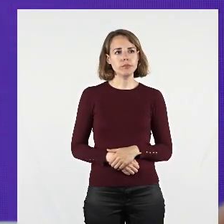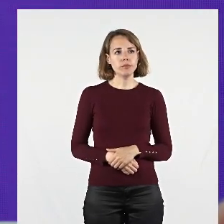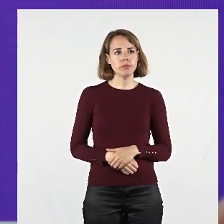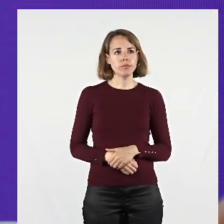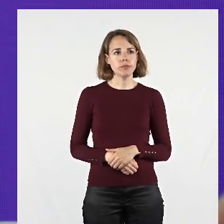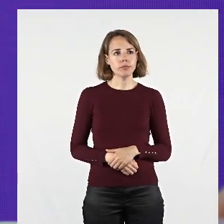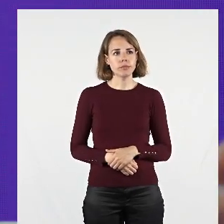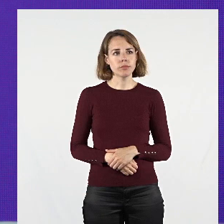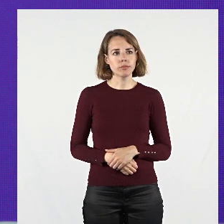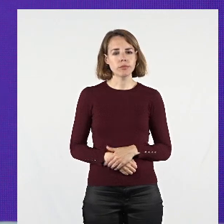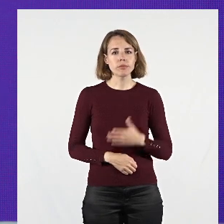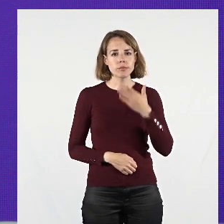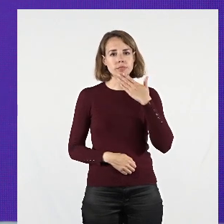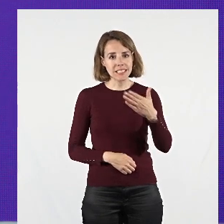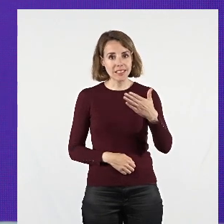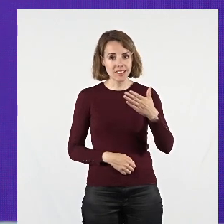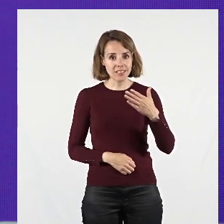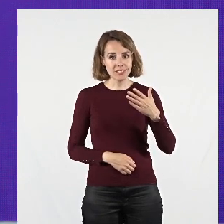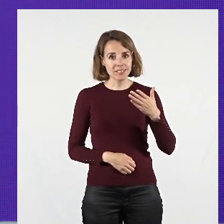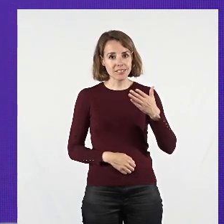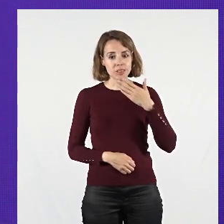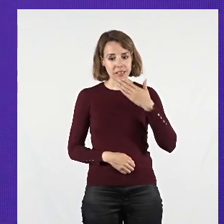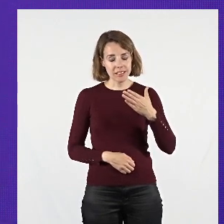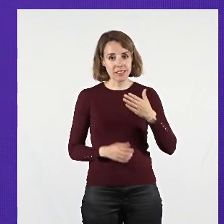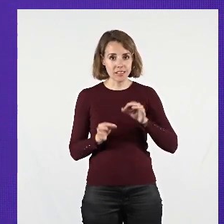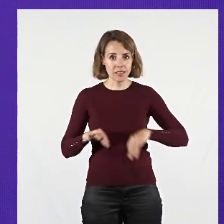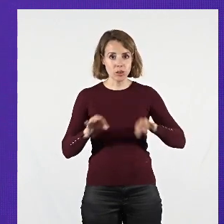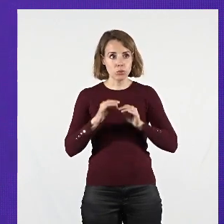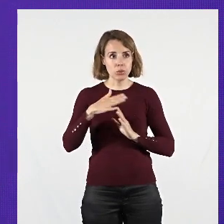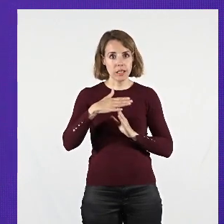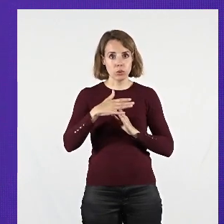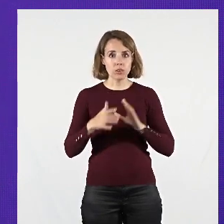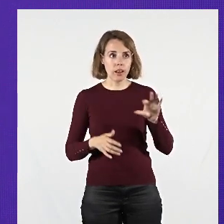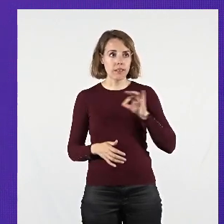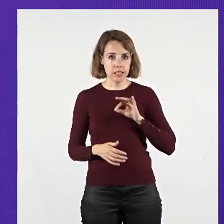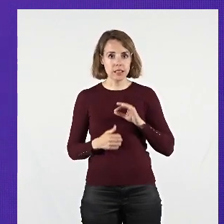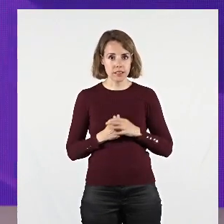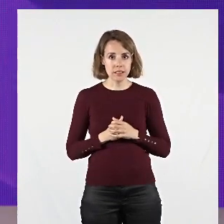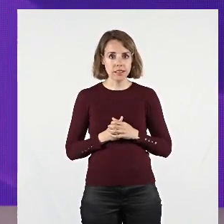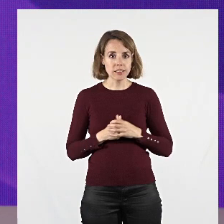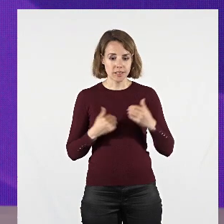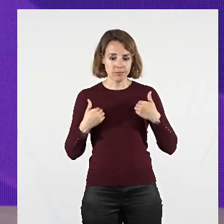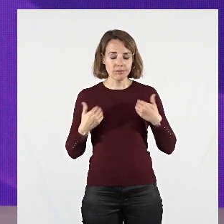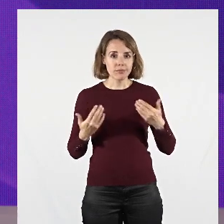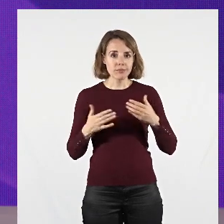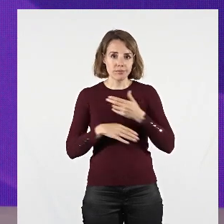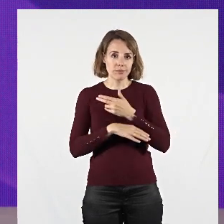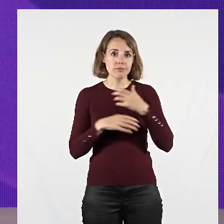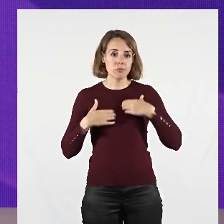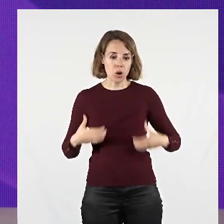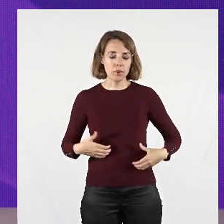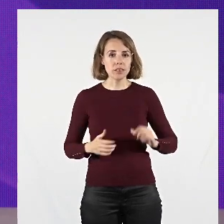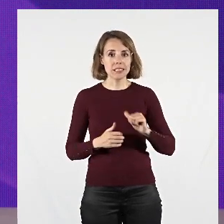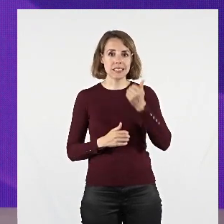Alors, d'abord, merci d'avoir invité la Cour des comptes et un membre de la 6e chambre. Il n'y a pas de bureau à la Cour des comptes,